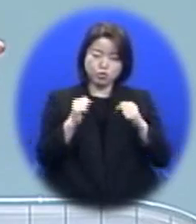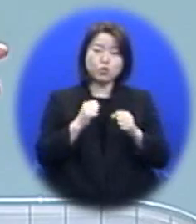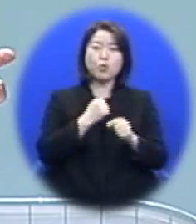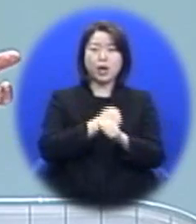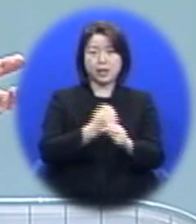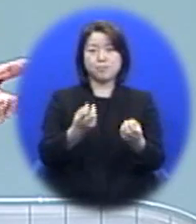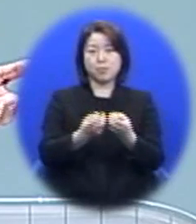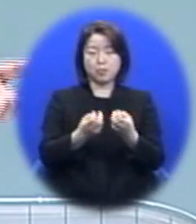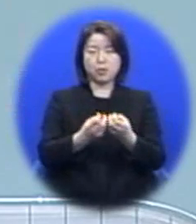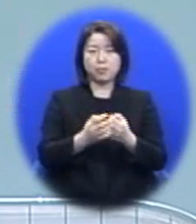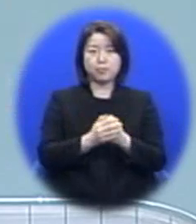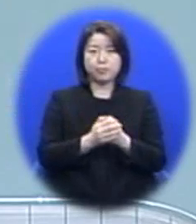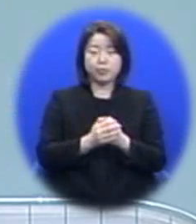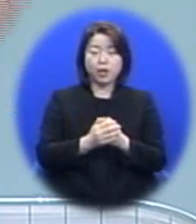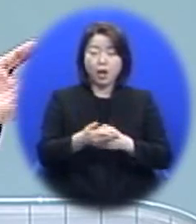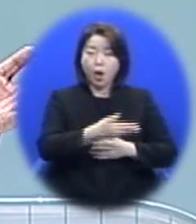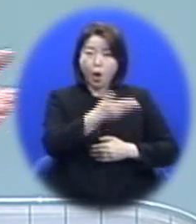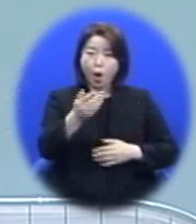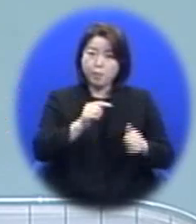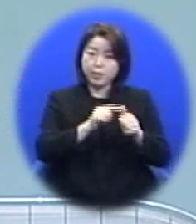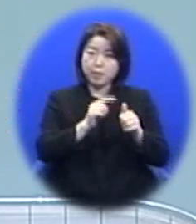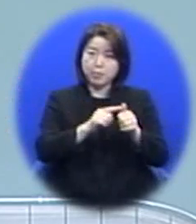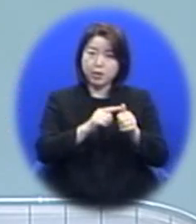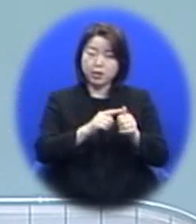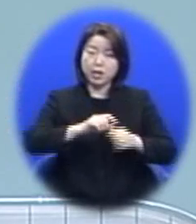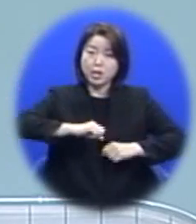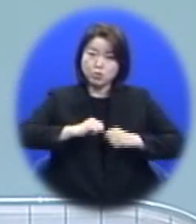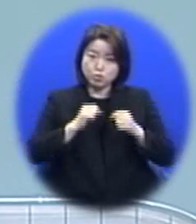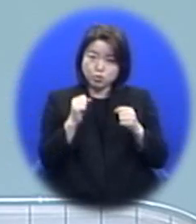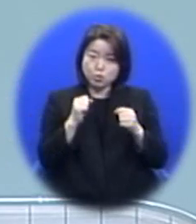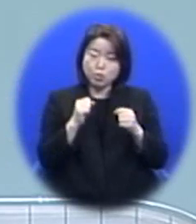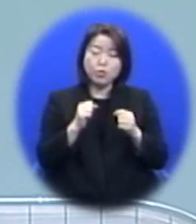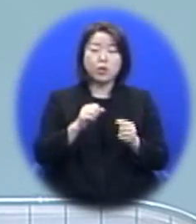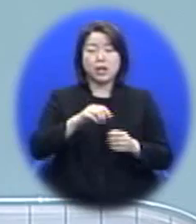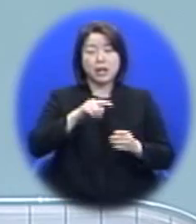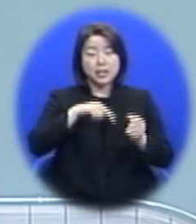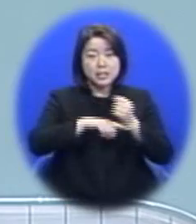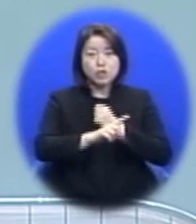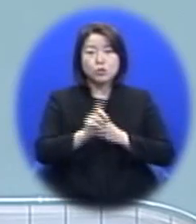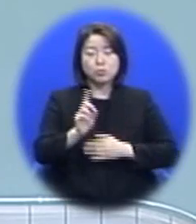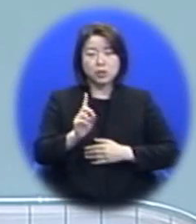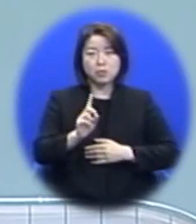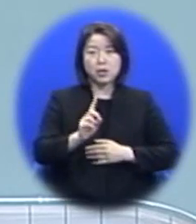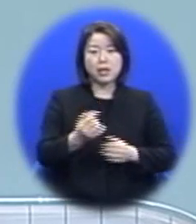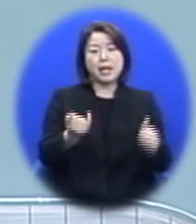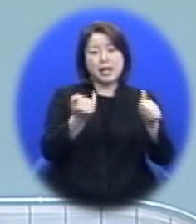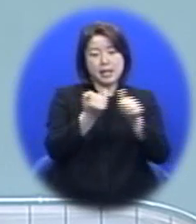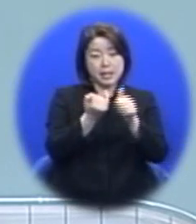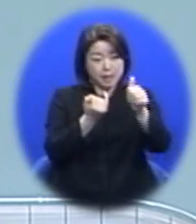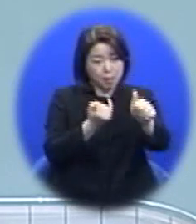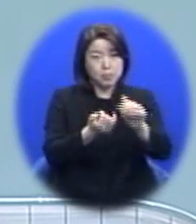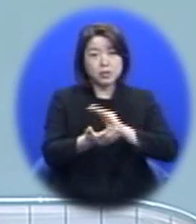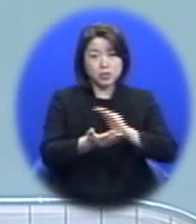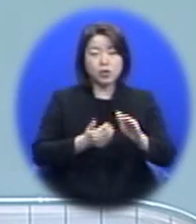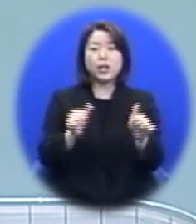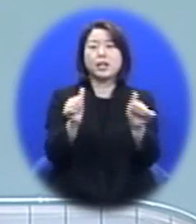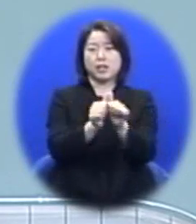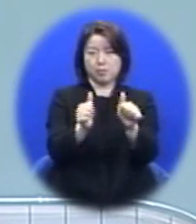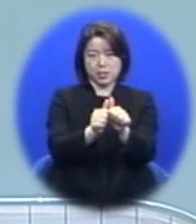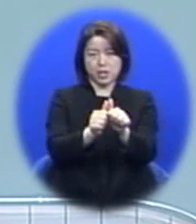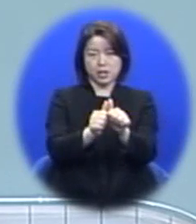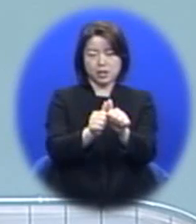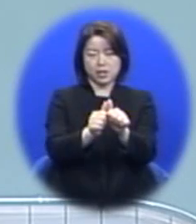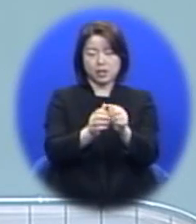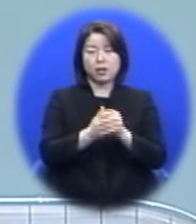여러분의 남편들은 남편이기 이전에 남자라는 사실을 알아야 됩니다. 남자가 도대체